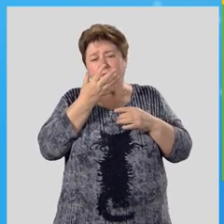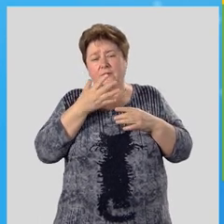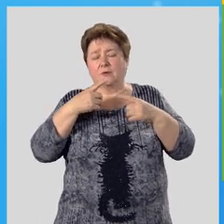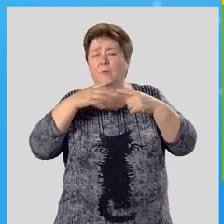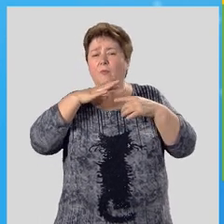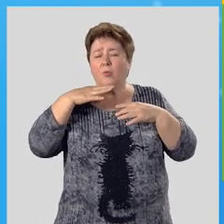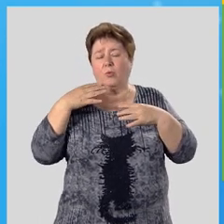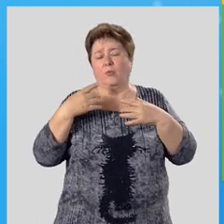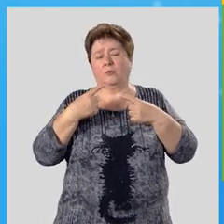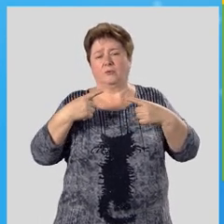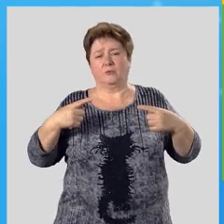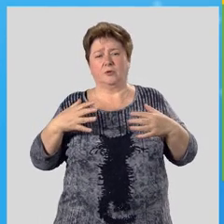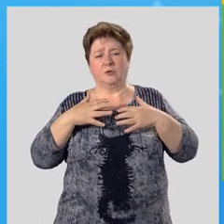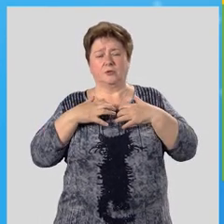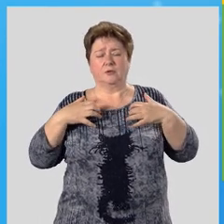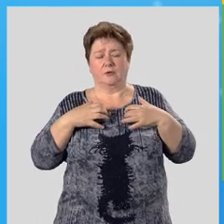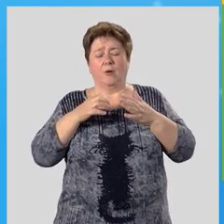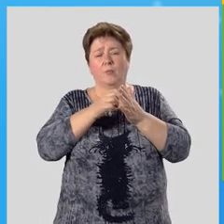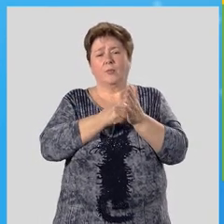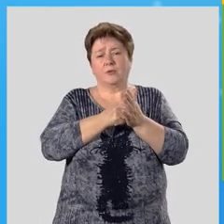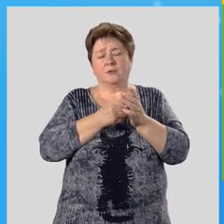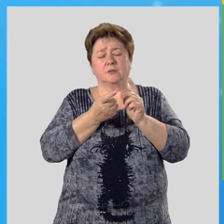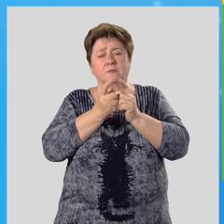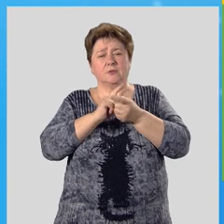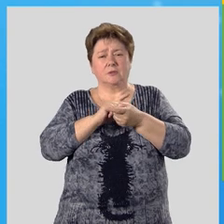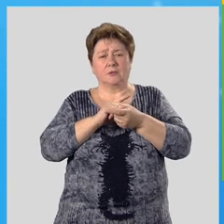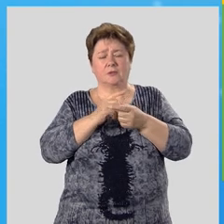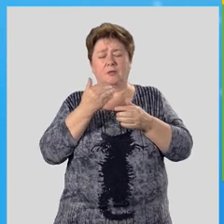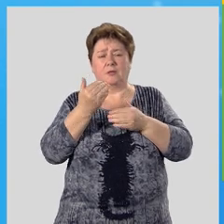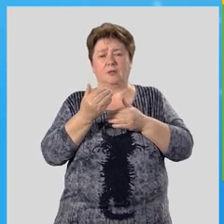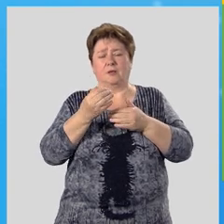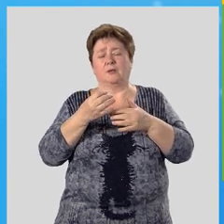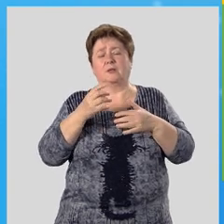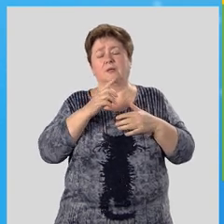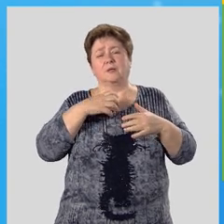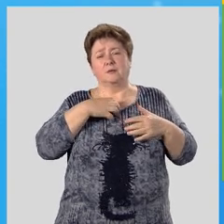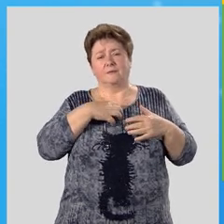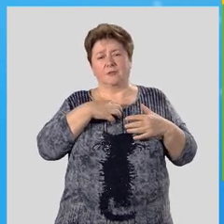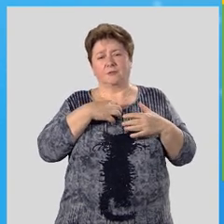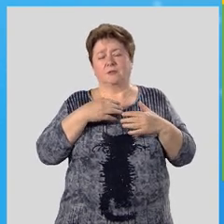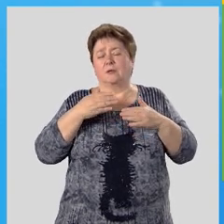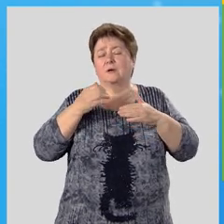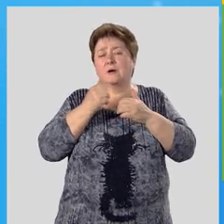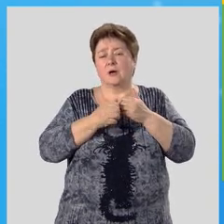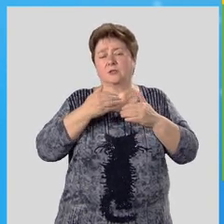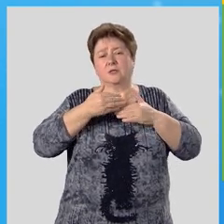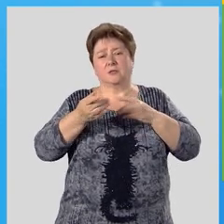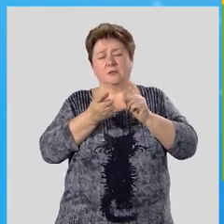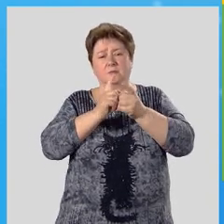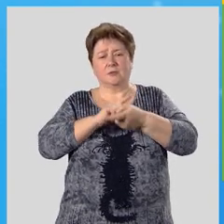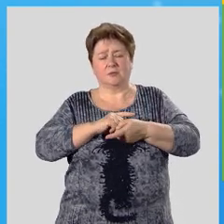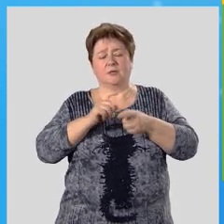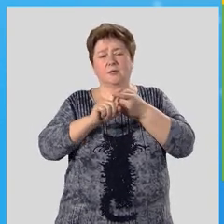у многих животных. Причина мутации и их значение. Каждая отдельная